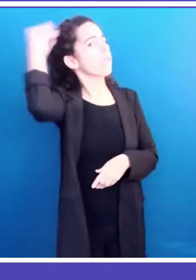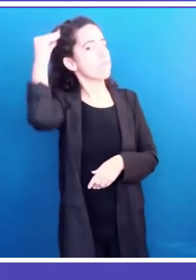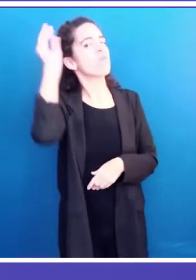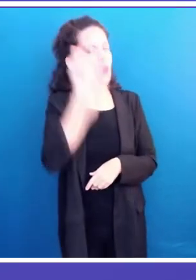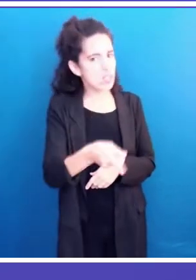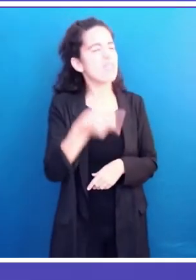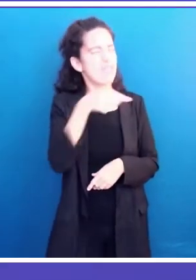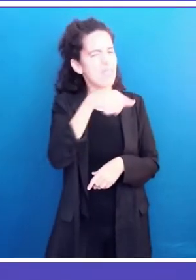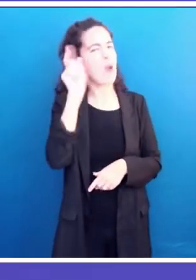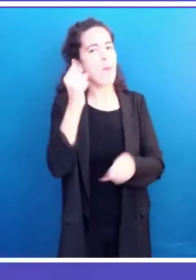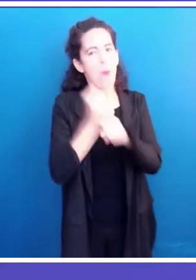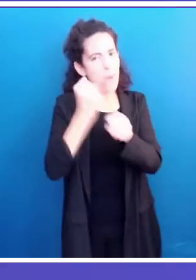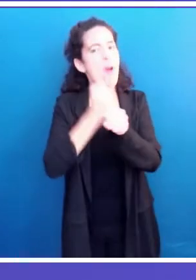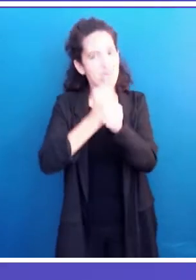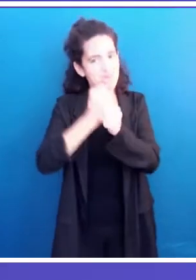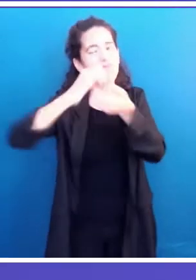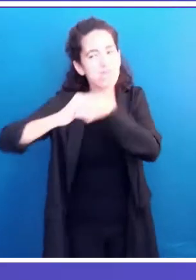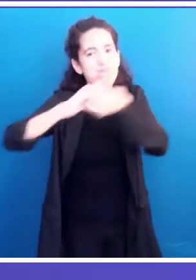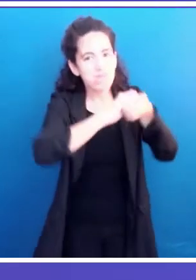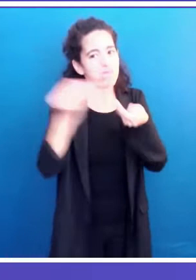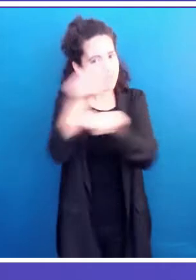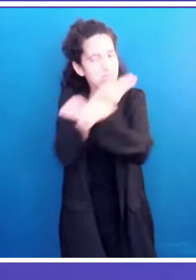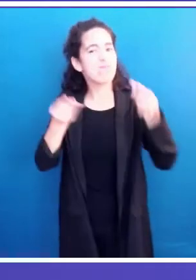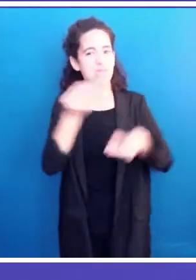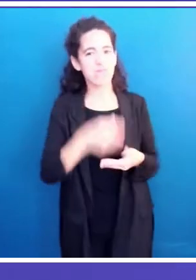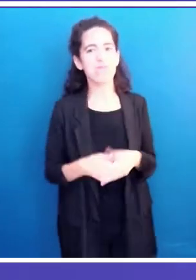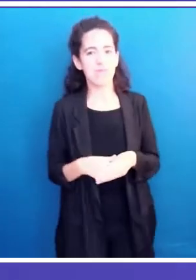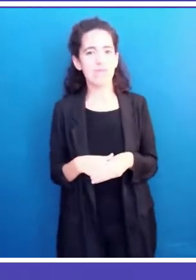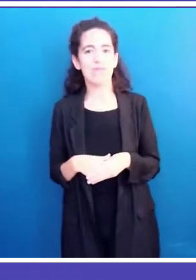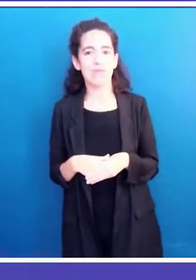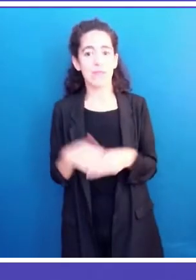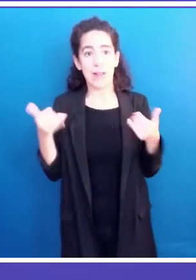النساء. المتحدثة الثالثة أليسيا آموس